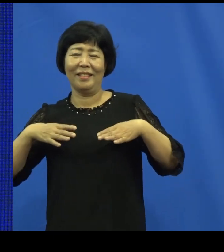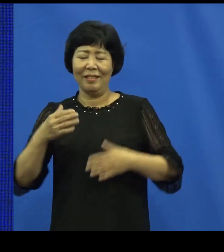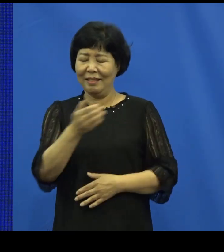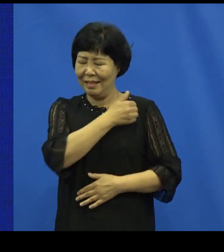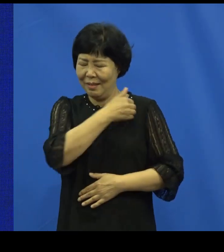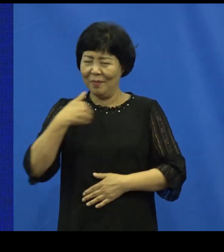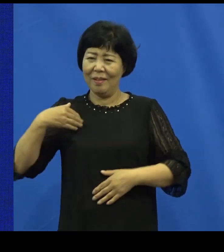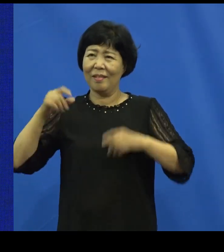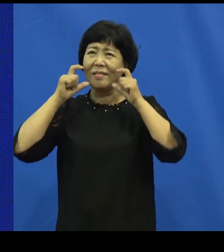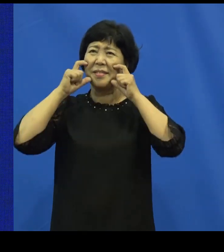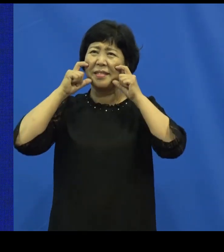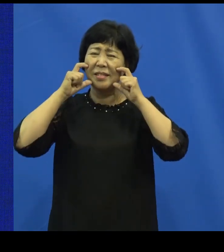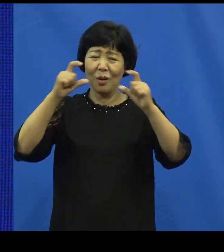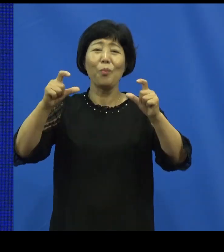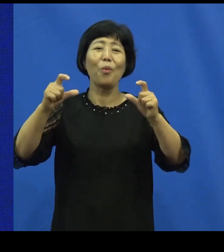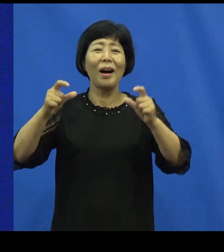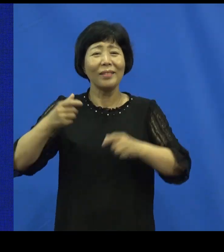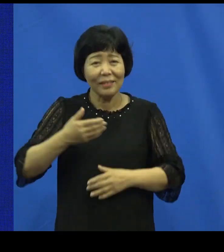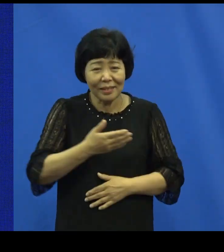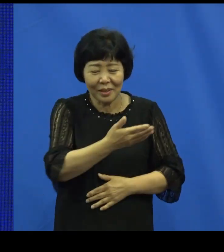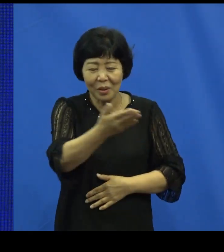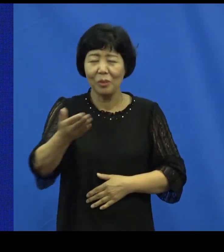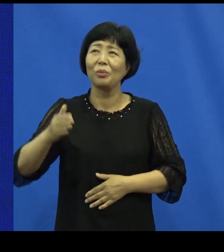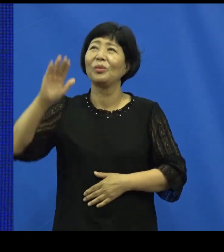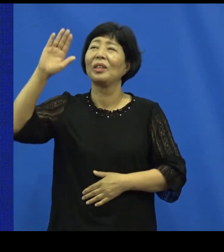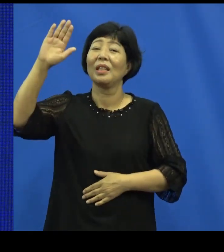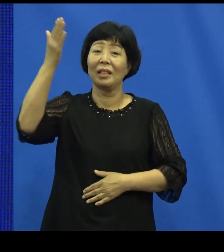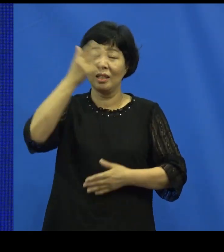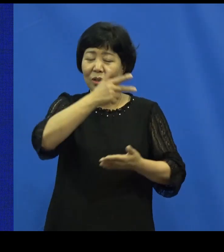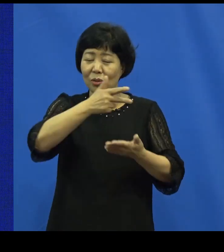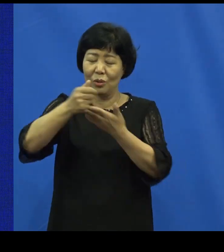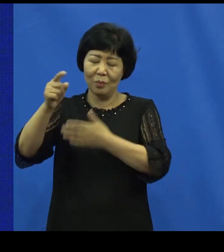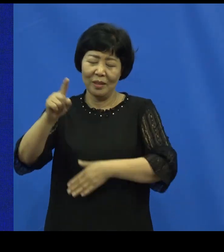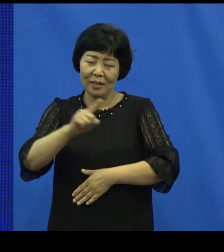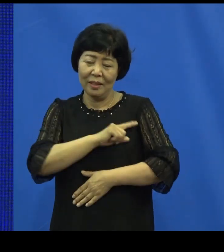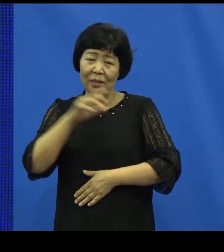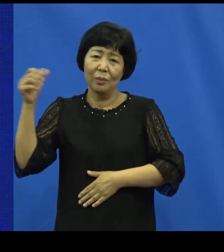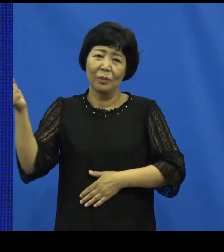하나님의 이름을 높여드리는 데 쓰임받는 여러분들 되시기를 주의 이름으로 축원합니다.